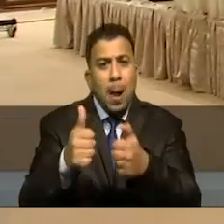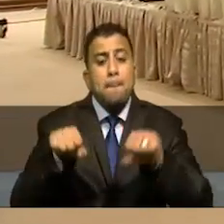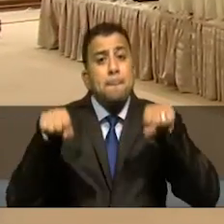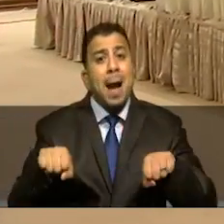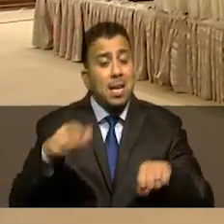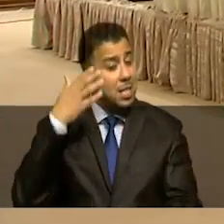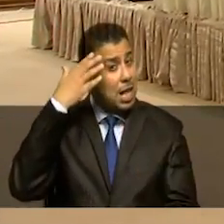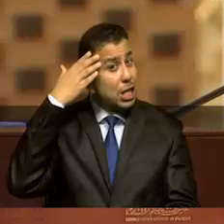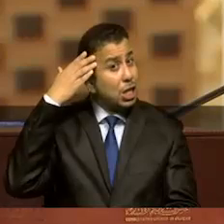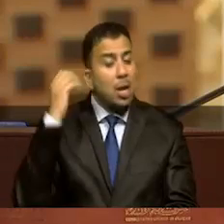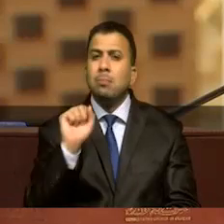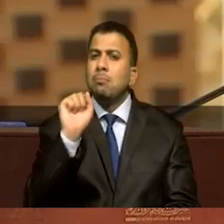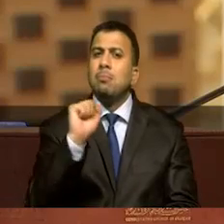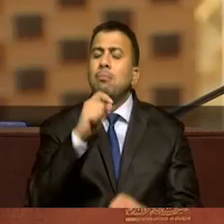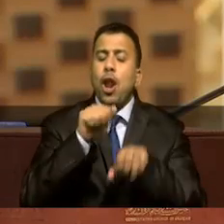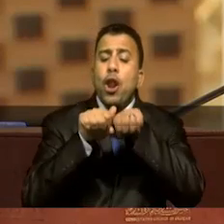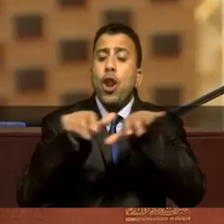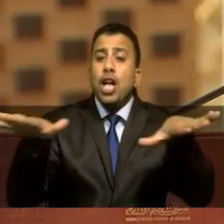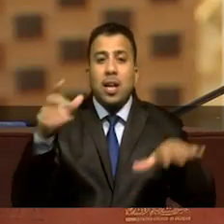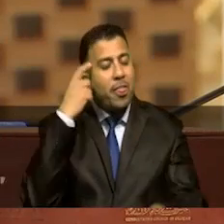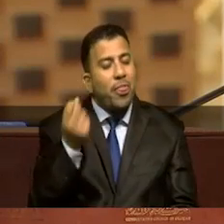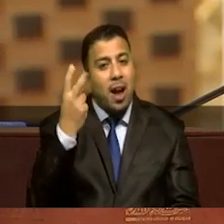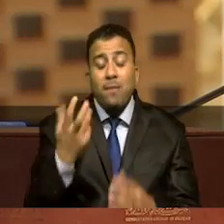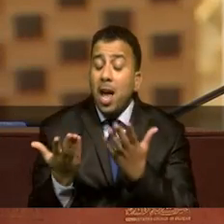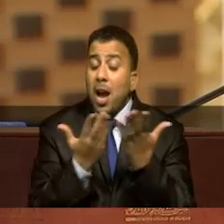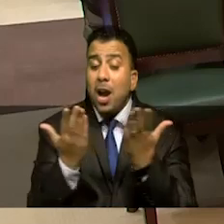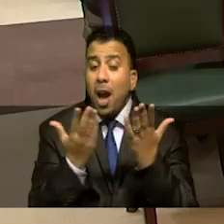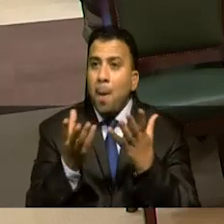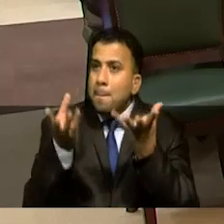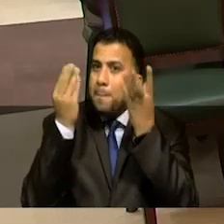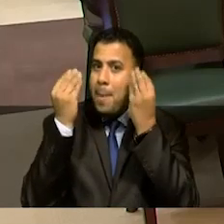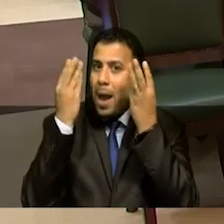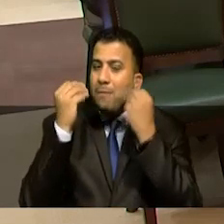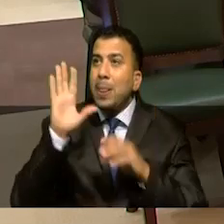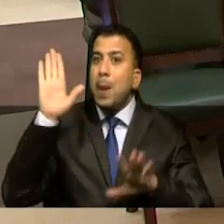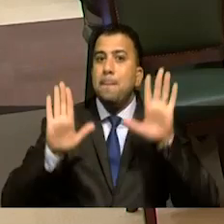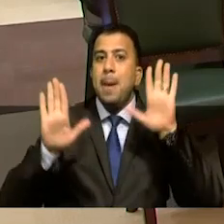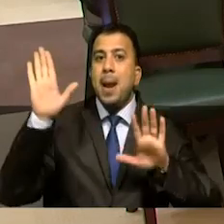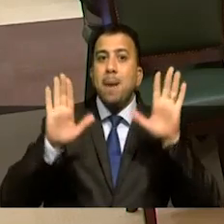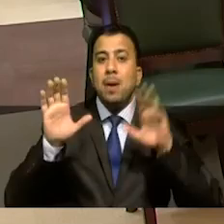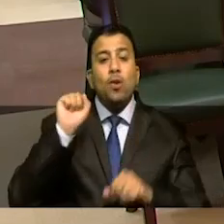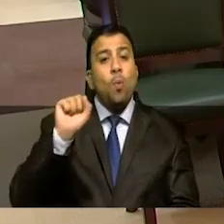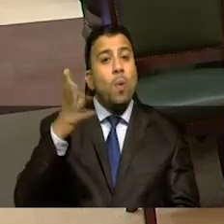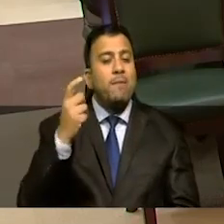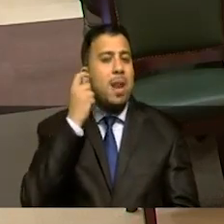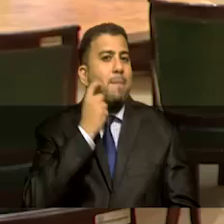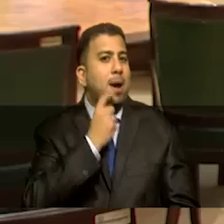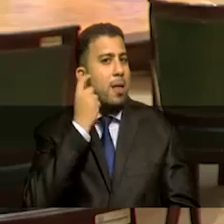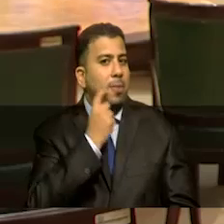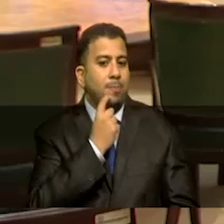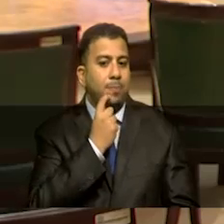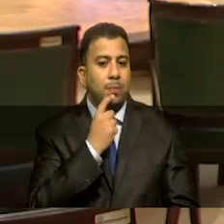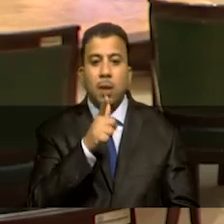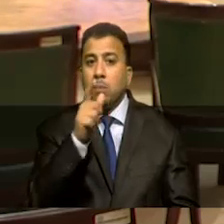المجلس الاستشاري من خلال نشر ثقافة القراءة ونشر المعرفة البرلمانية في دولة الإمارات.